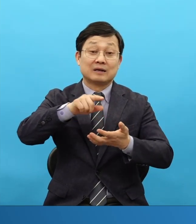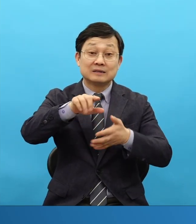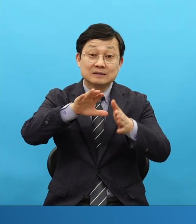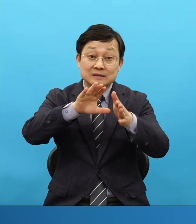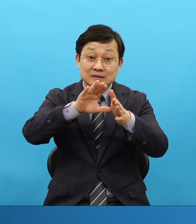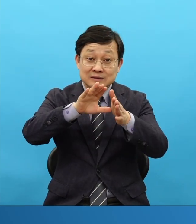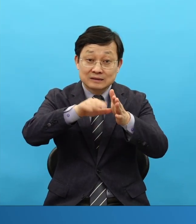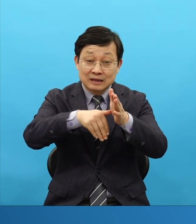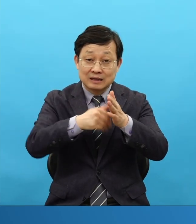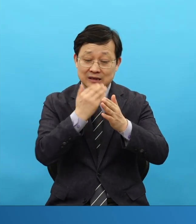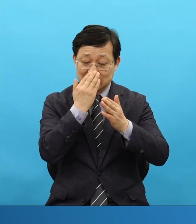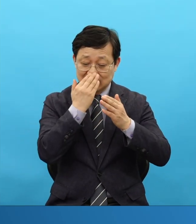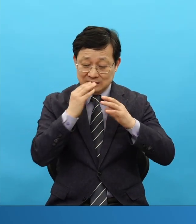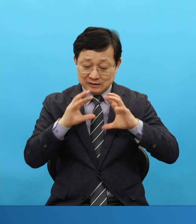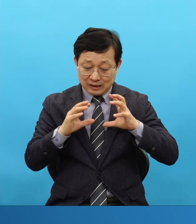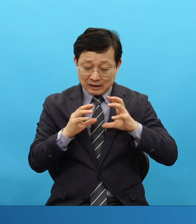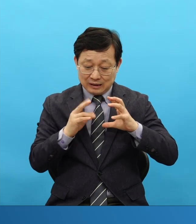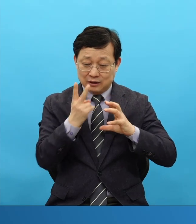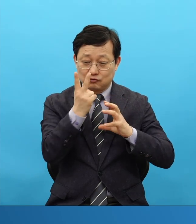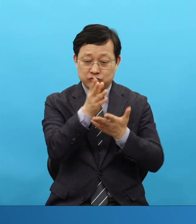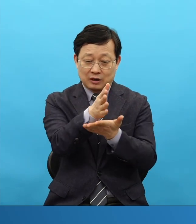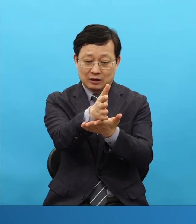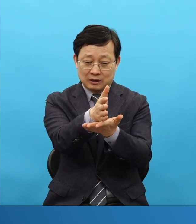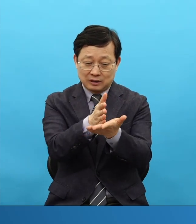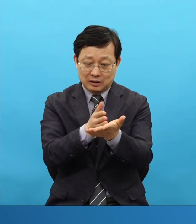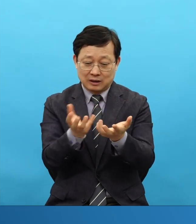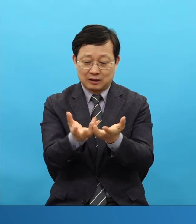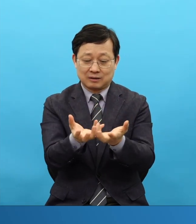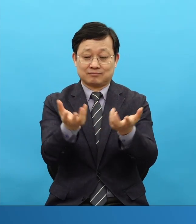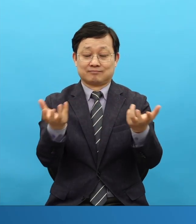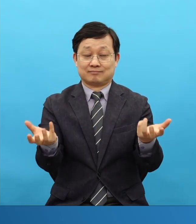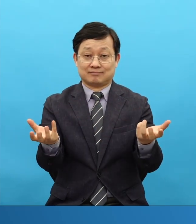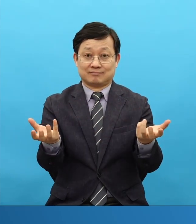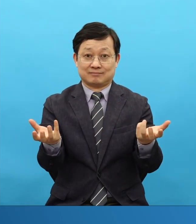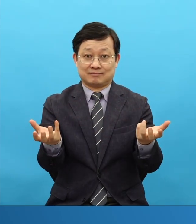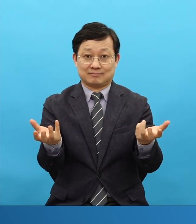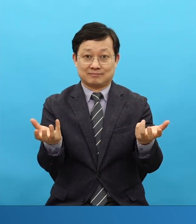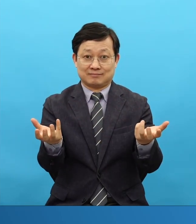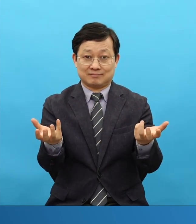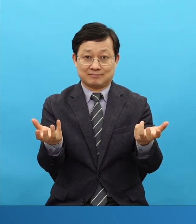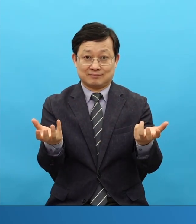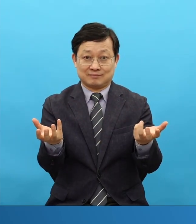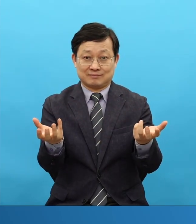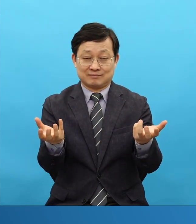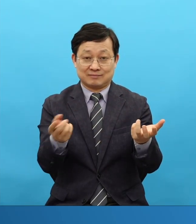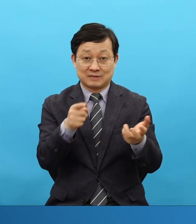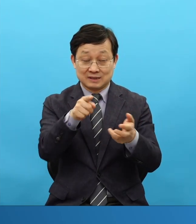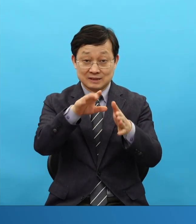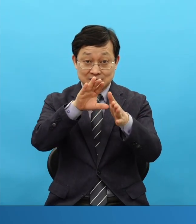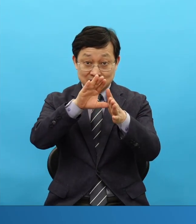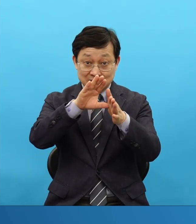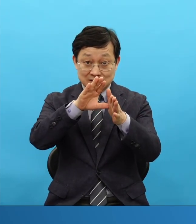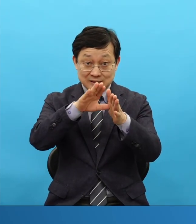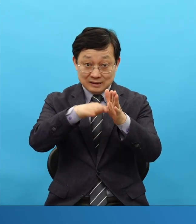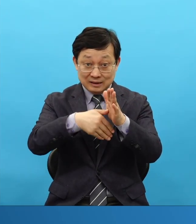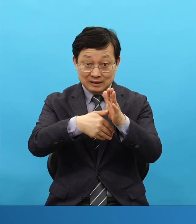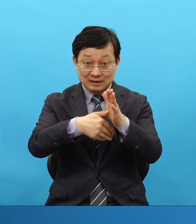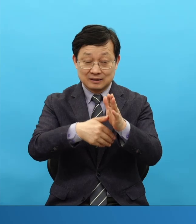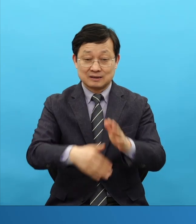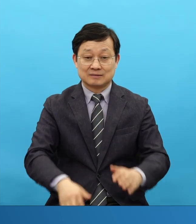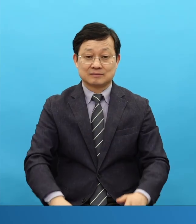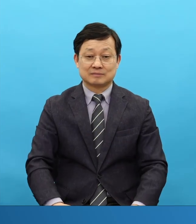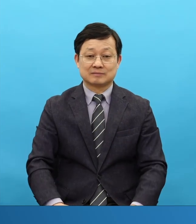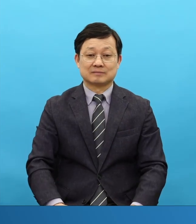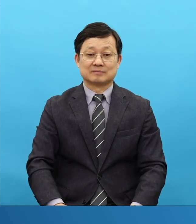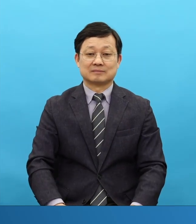이스라엘이 두 쪽으로 나눠집니다. And that is when Israel becomes split in half. 그때 당시에 이제